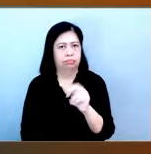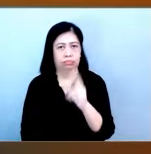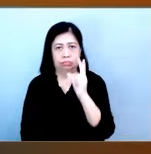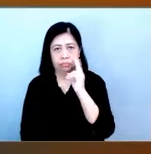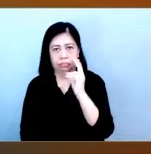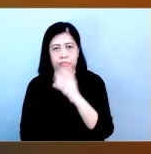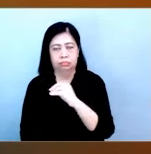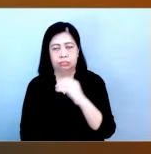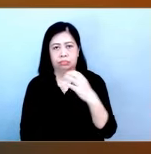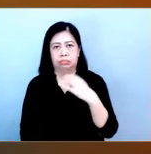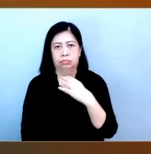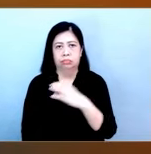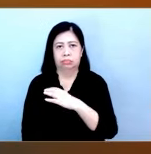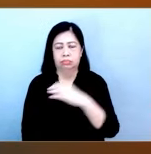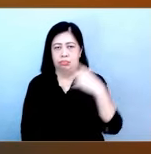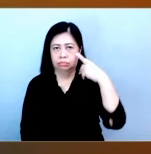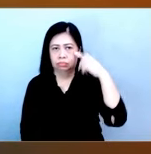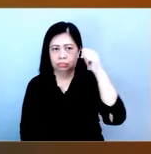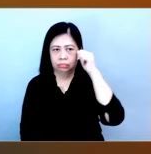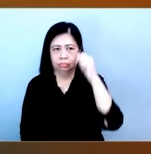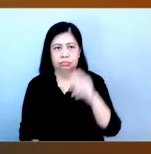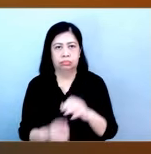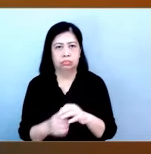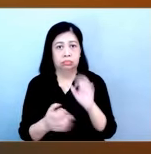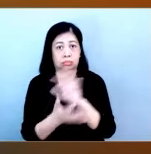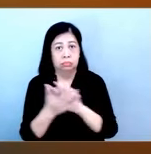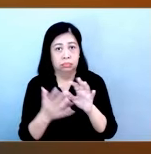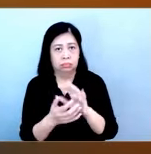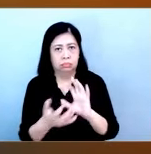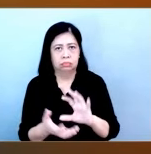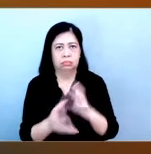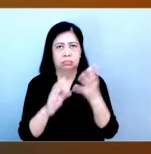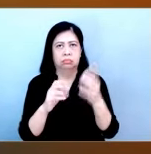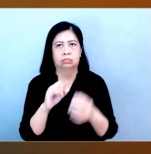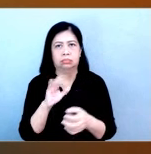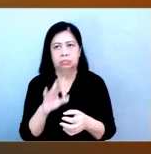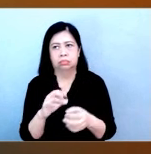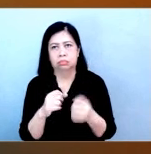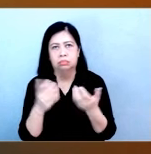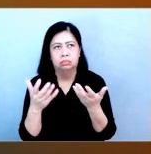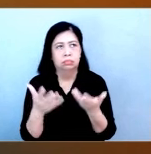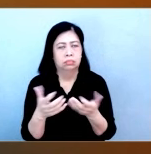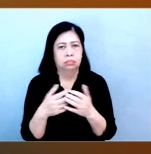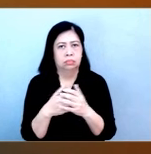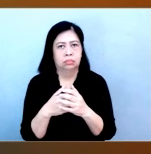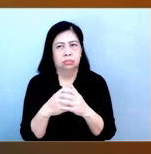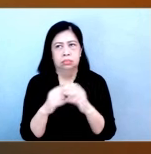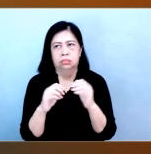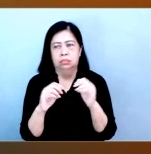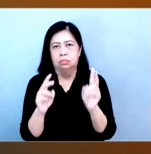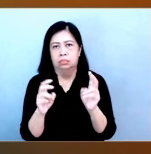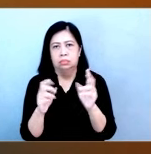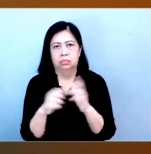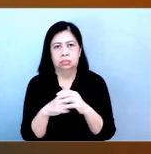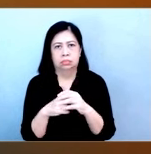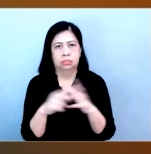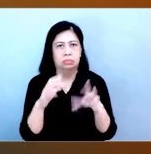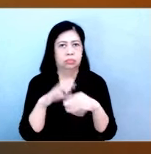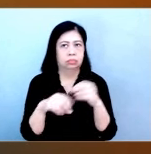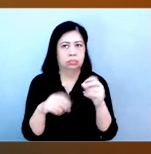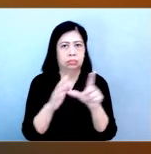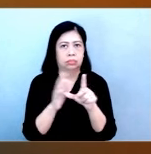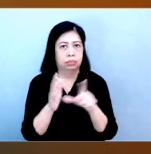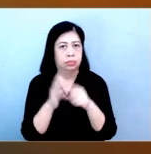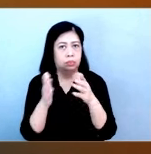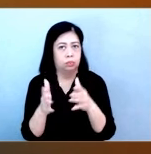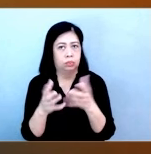Kung magiging tumultuous pa siya, meaning magulo, and then if they parang outside legal means